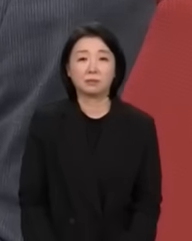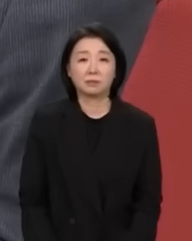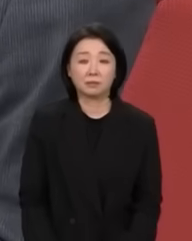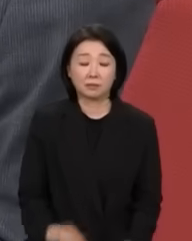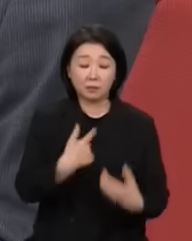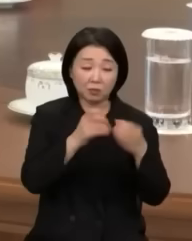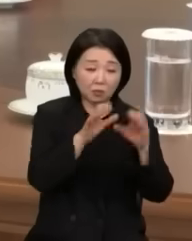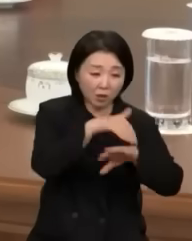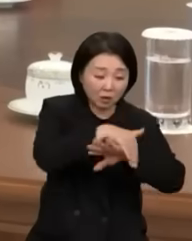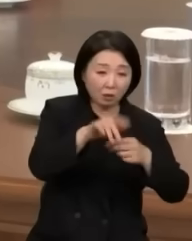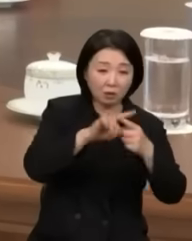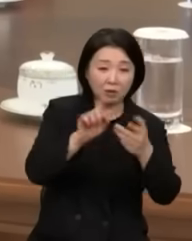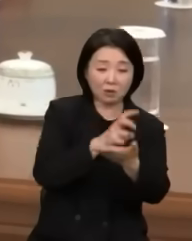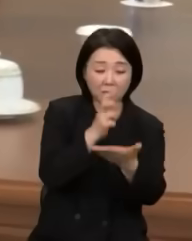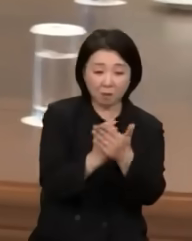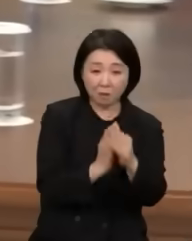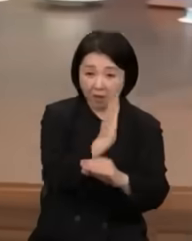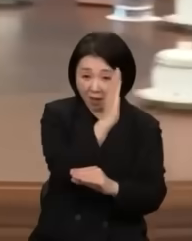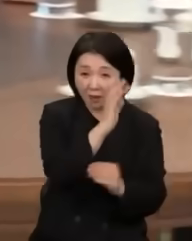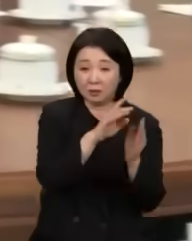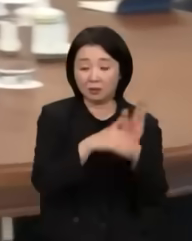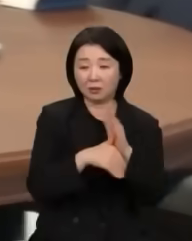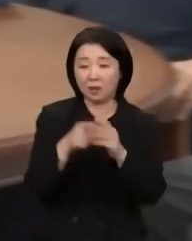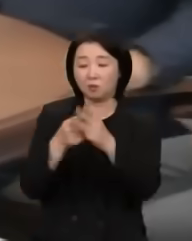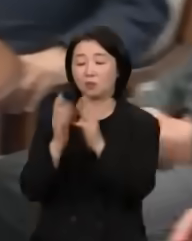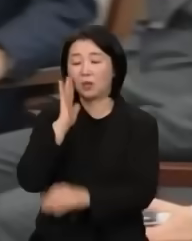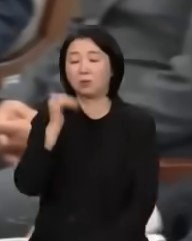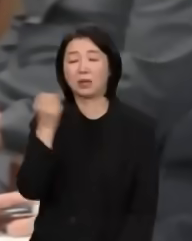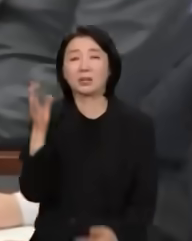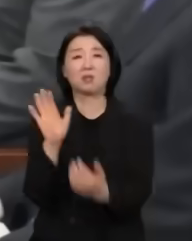민주당 계획대로 특검법이 처리되면 윤 대통령이 또다시